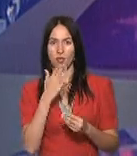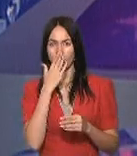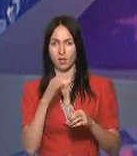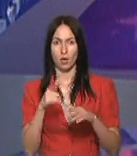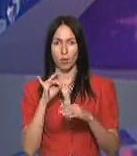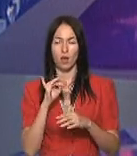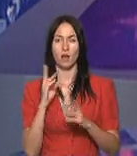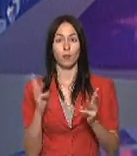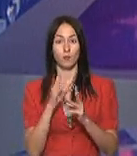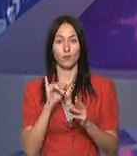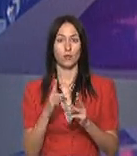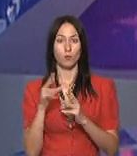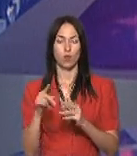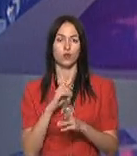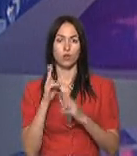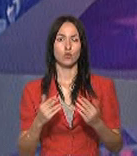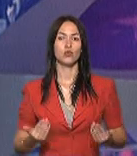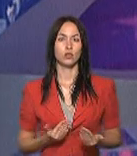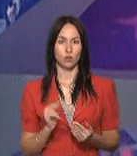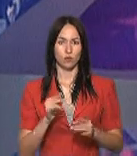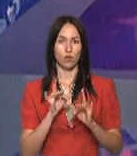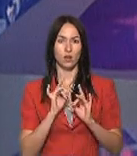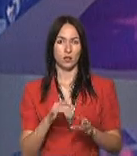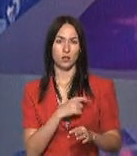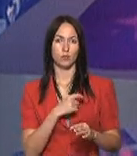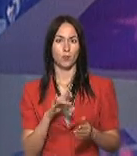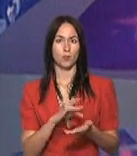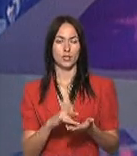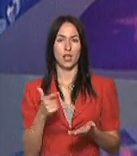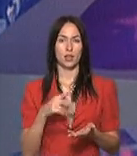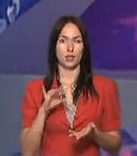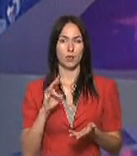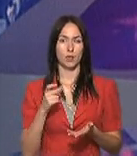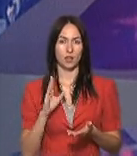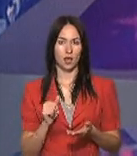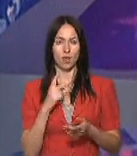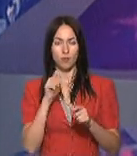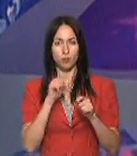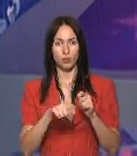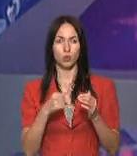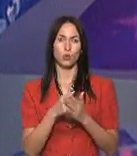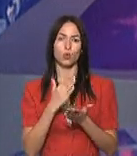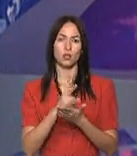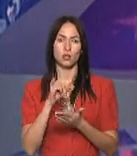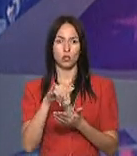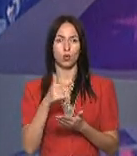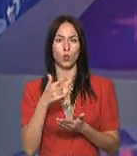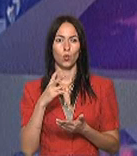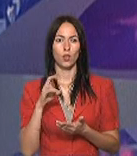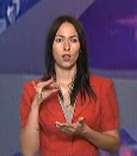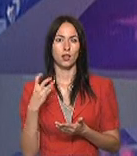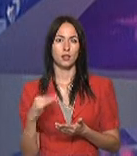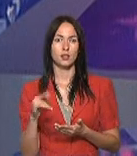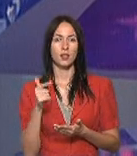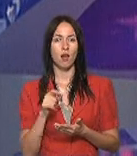від пожежі також скаржаться жителі Чугуєва, розповіла очільниця міста Галина Мінаєва. Заміри щодо наявності вуглекислого газу у повітрі